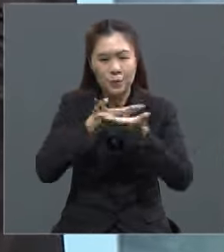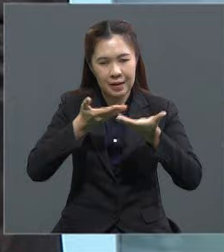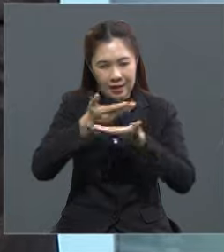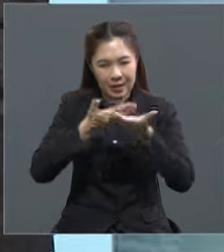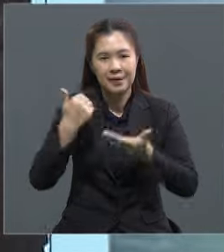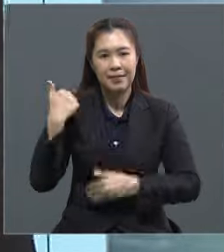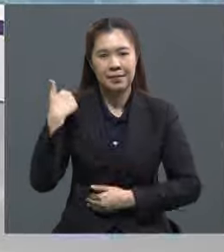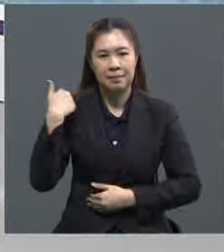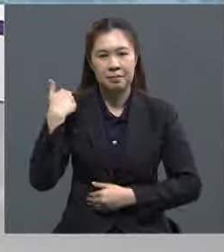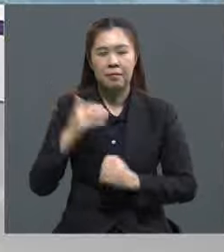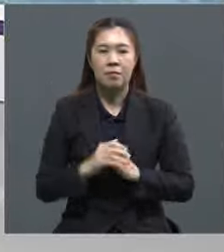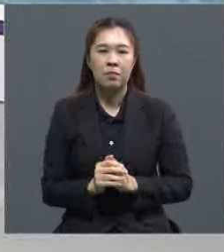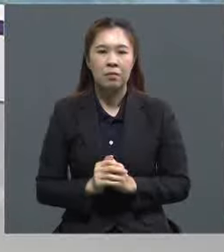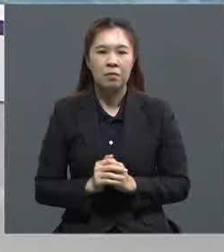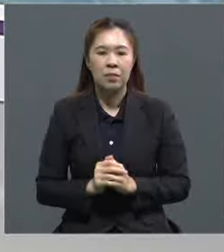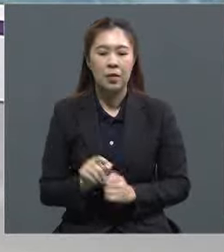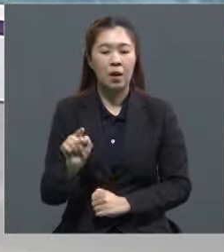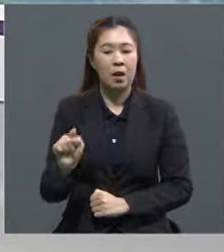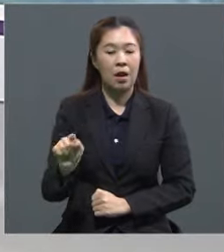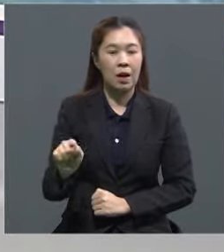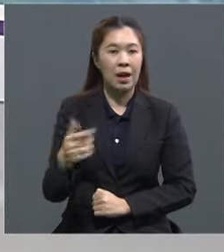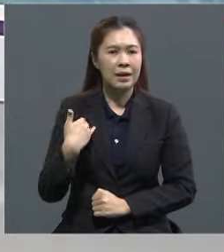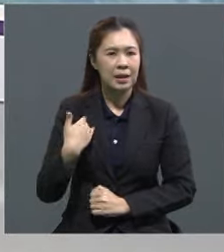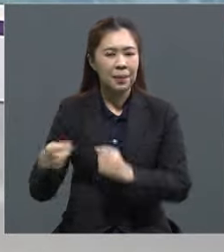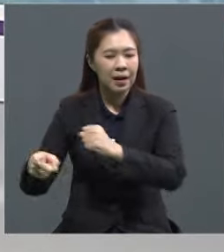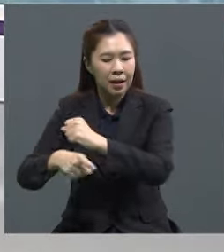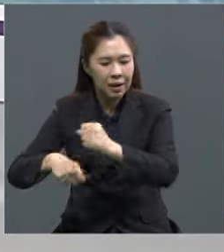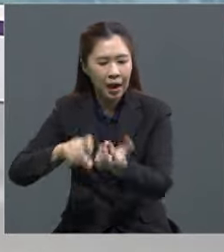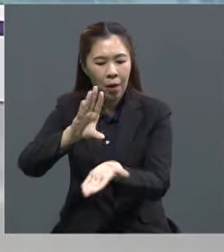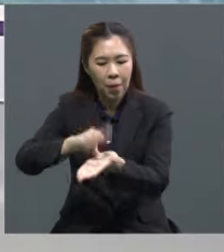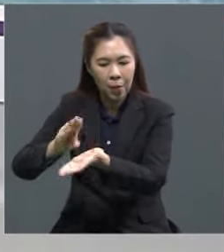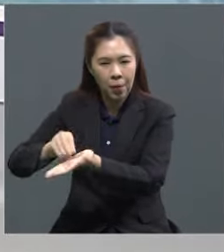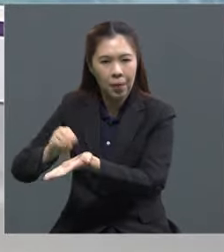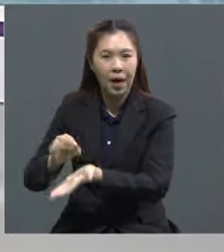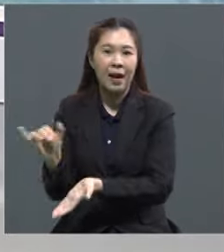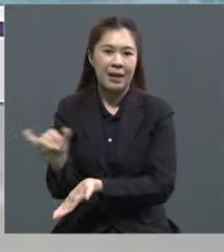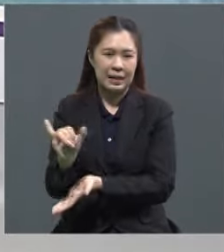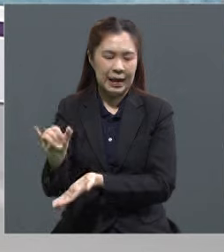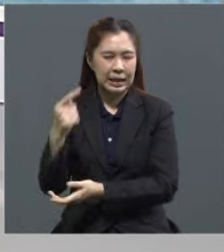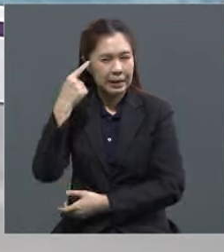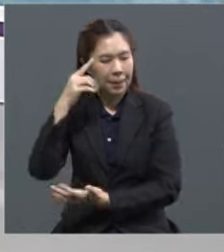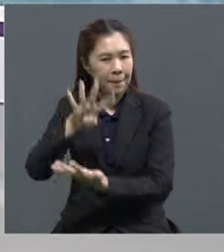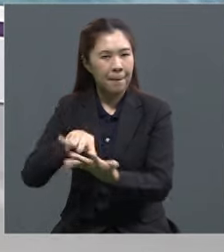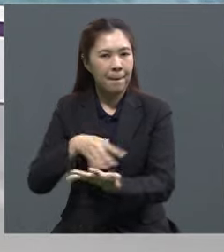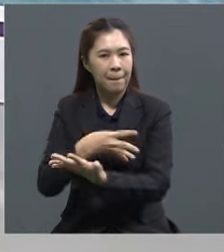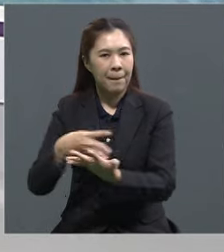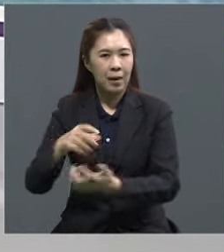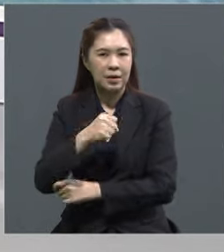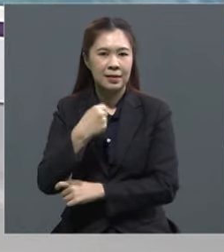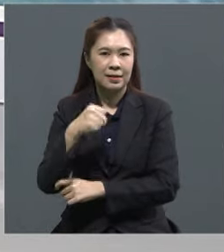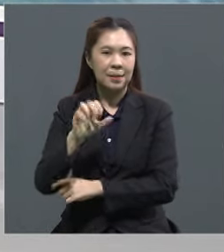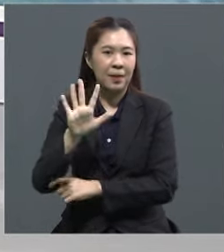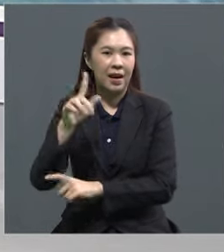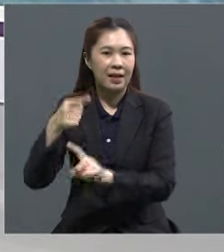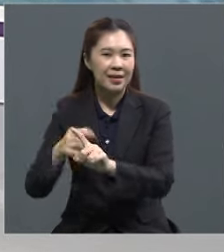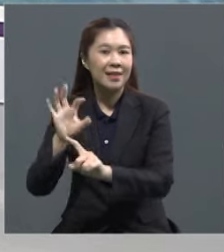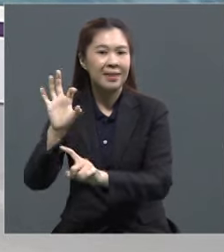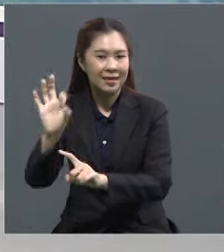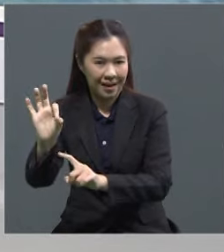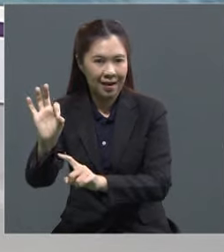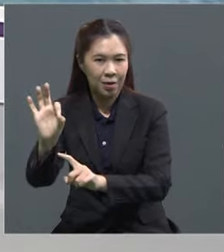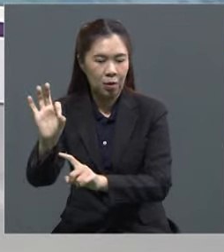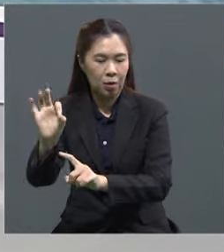สำหรับพื้นที่ที่ยังพี่น้องยังไม่ได้เก็บเกี่ยวตรงนี้เนี่ยอาจจะมีแผนที่จะเก็บเกี่ยวประมาณวันที่ 15กันยายนนะครับตรง